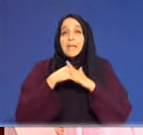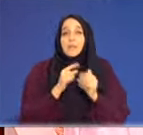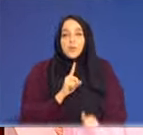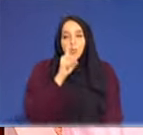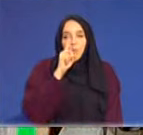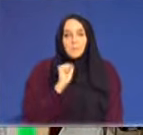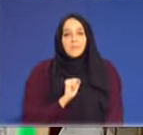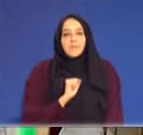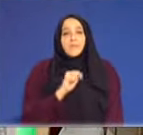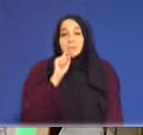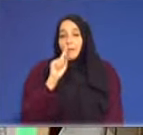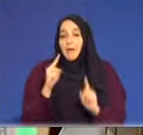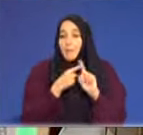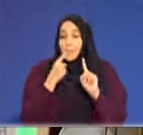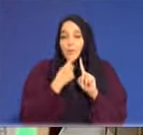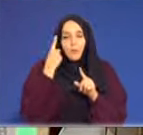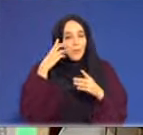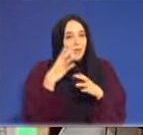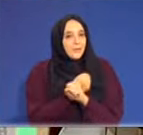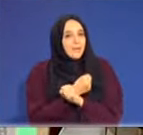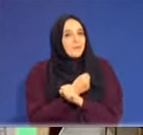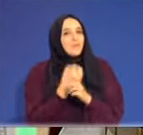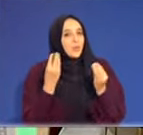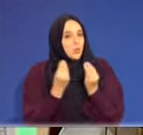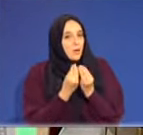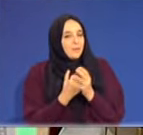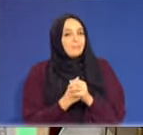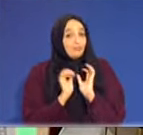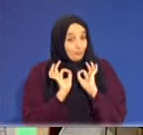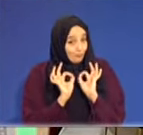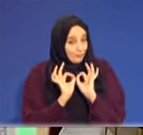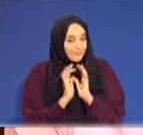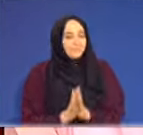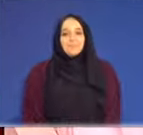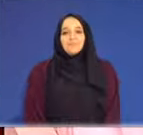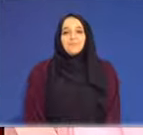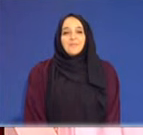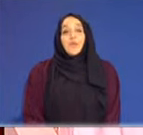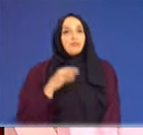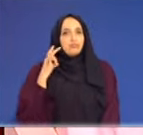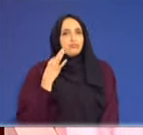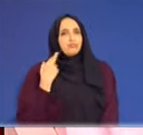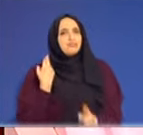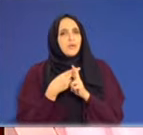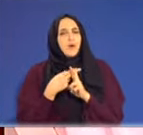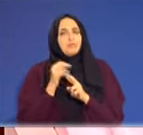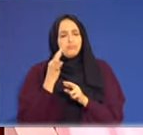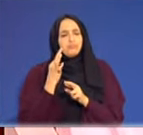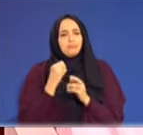قاعدة مهمة في إنجاح عملية الصلح، أليس كذلك؟ نعم